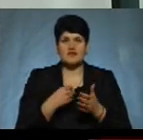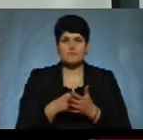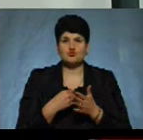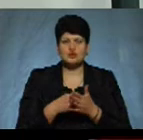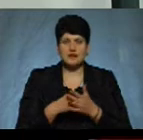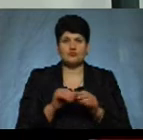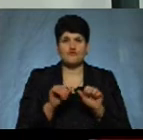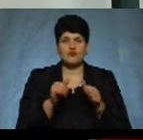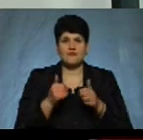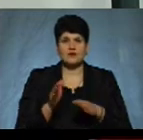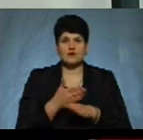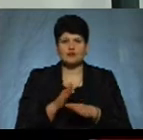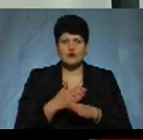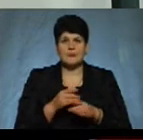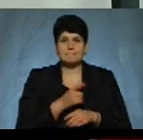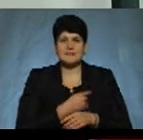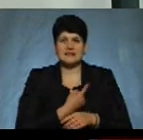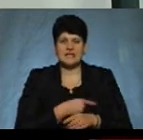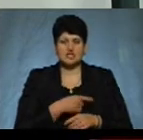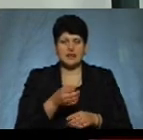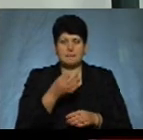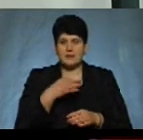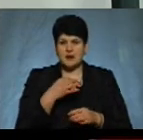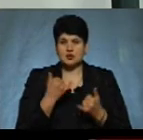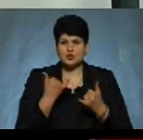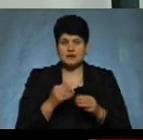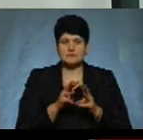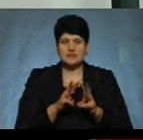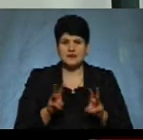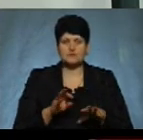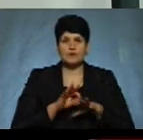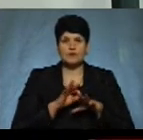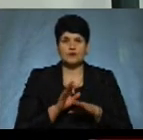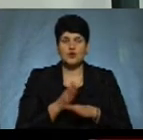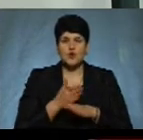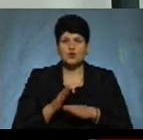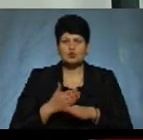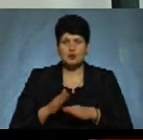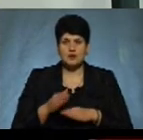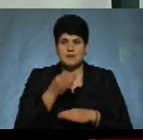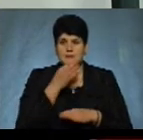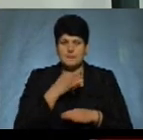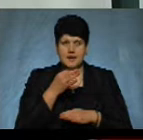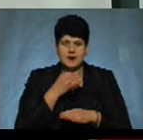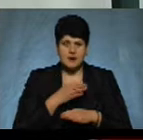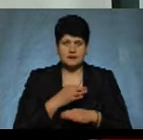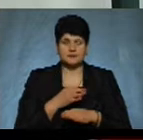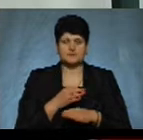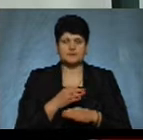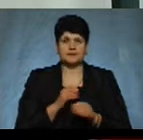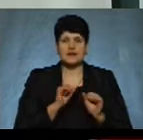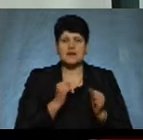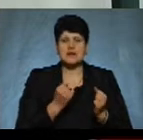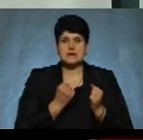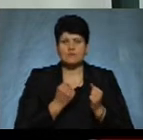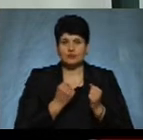формування саме розподілу медичних препаратів. Сьогодні міністерство якраз проводить розподіл препарати, це і